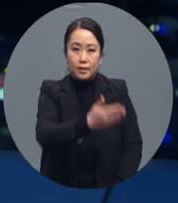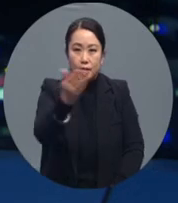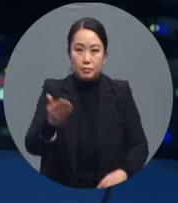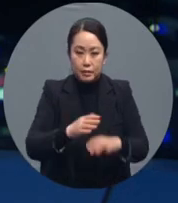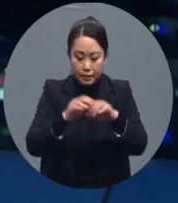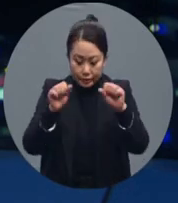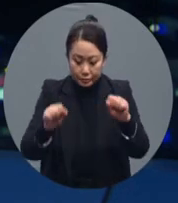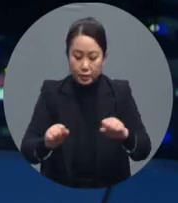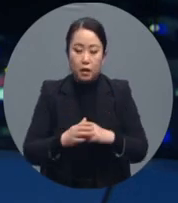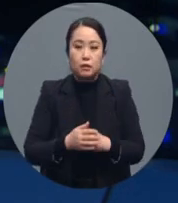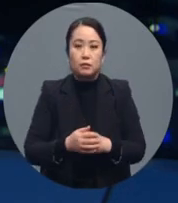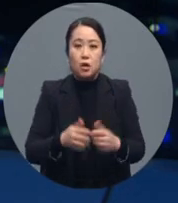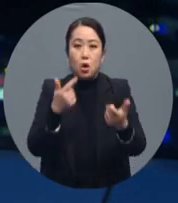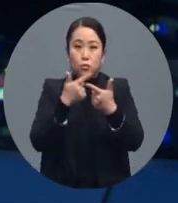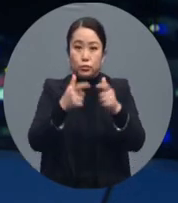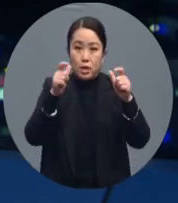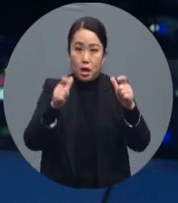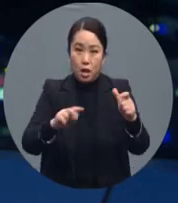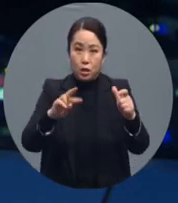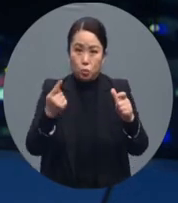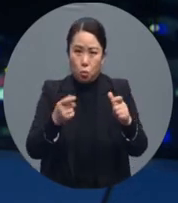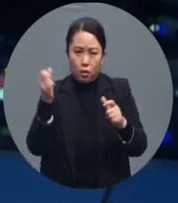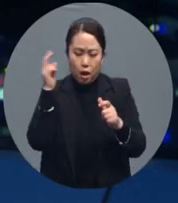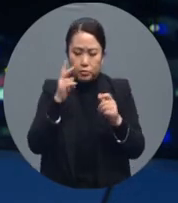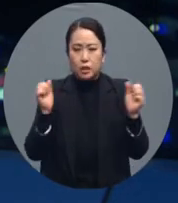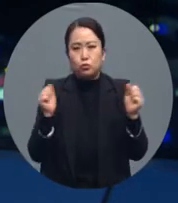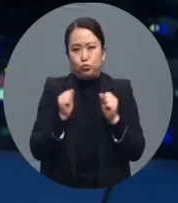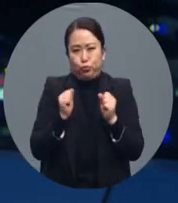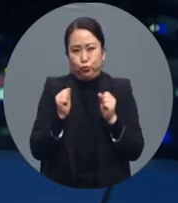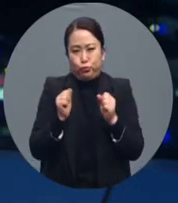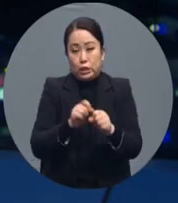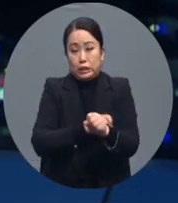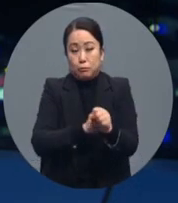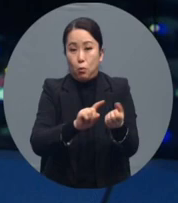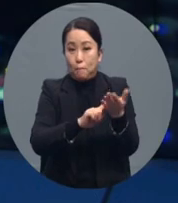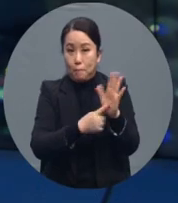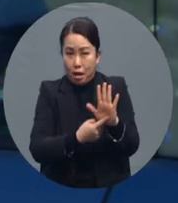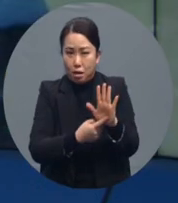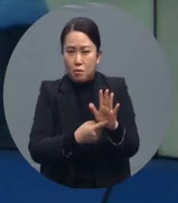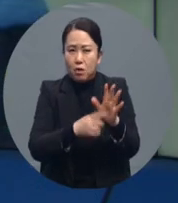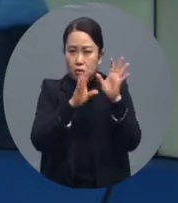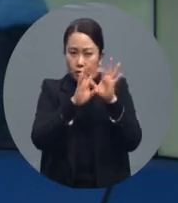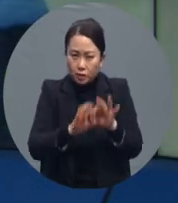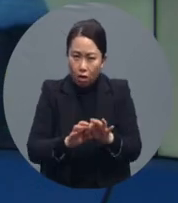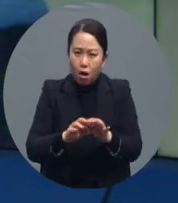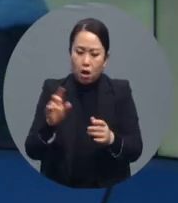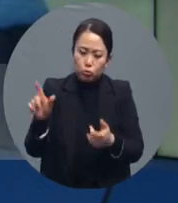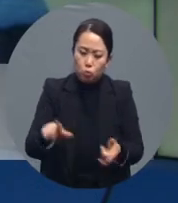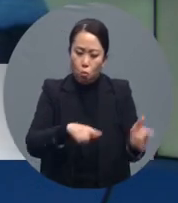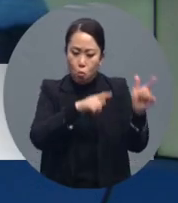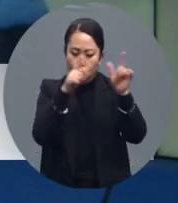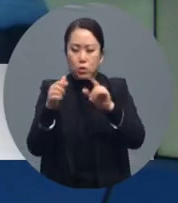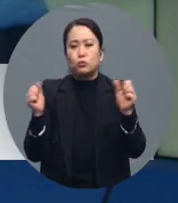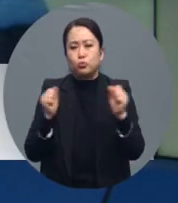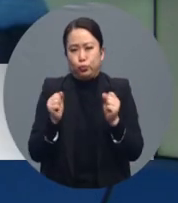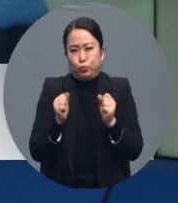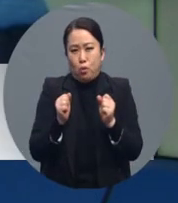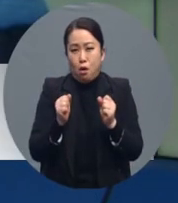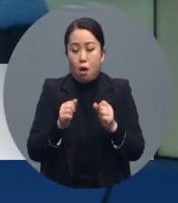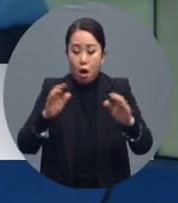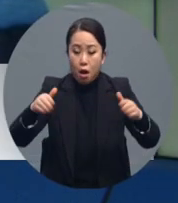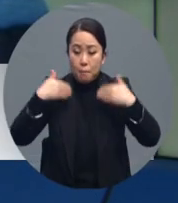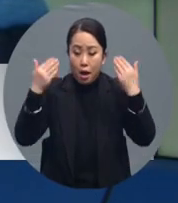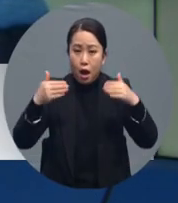여러분 안녕하십니까? 부산 지역에도 한파특보가 발효되면서 하루 종일 추운 날씨가 이어졌습니다. 바람까지